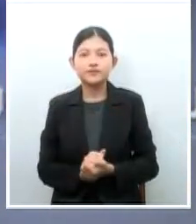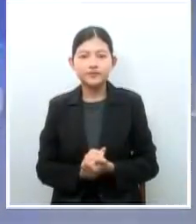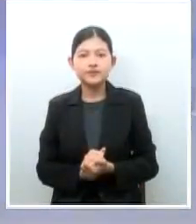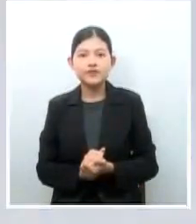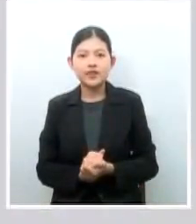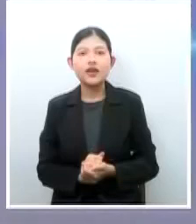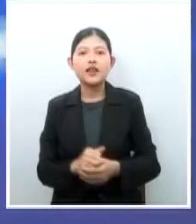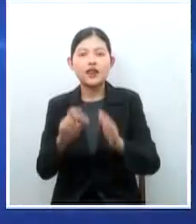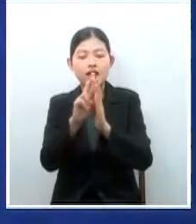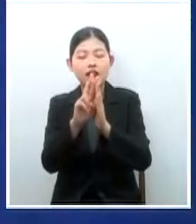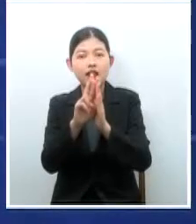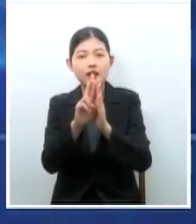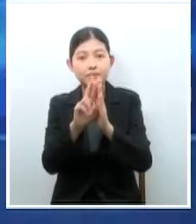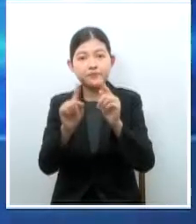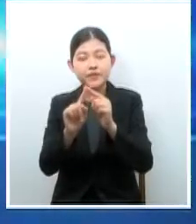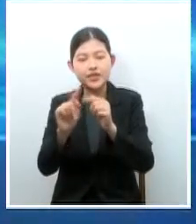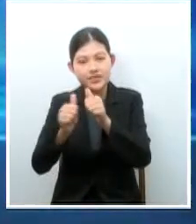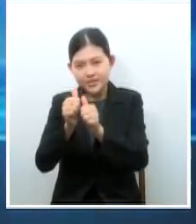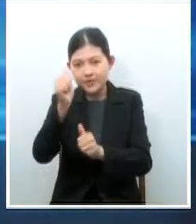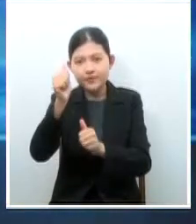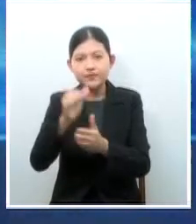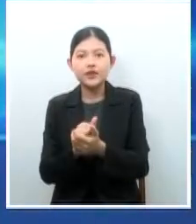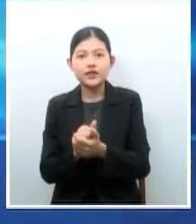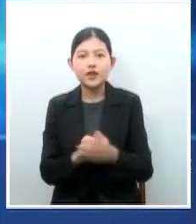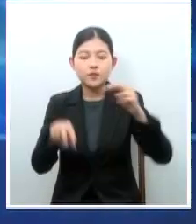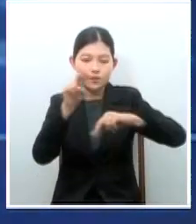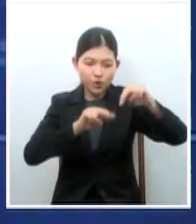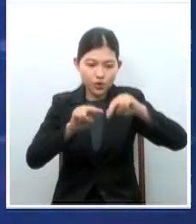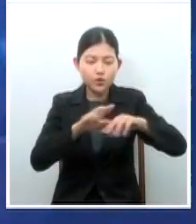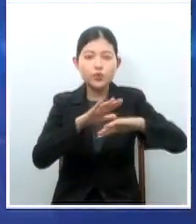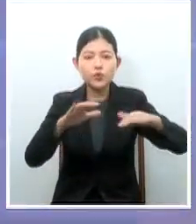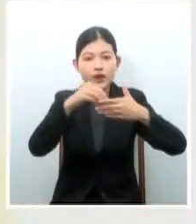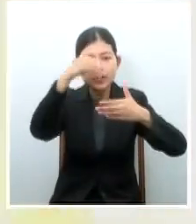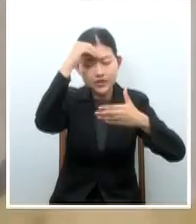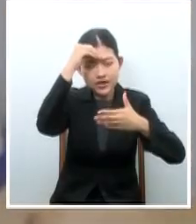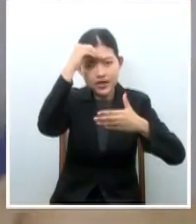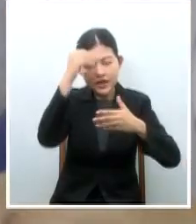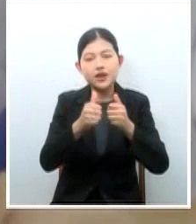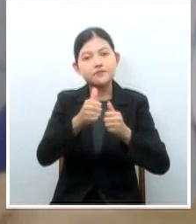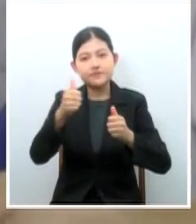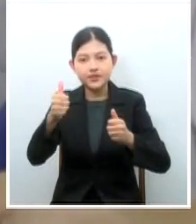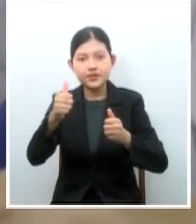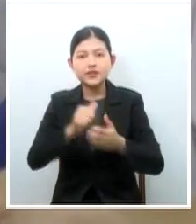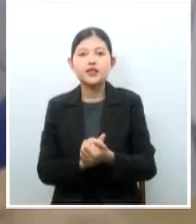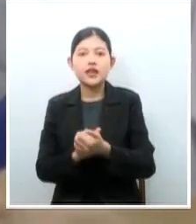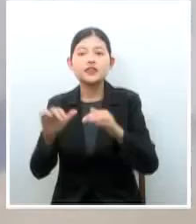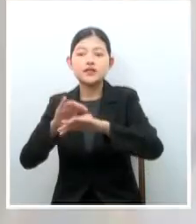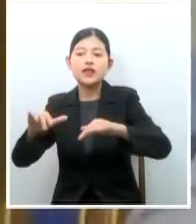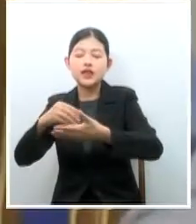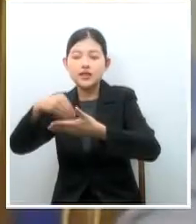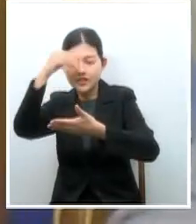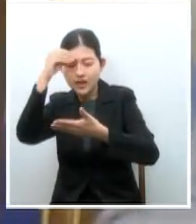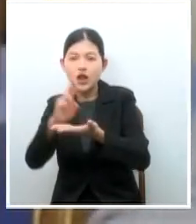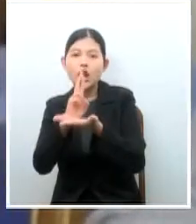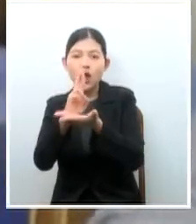อดเยี่ยมและผลการดำเนินการนิเทศภายในสถานศึกษาระดับดีเยี่ยมจากผลงานของนักเรียนและรางวัลที่โร